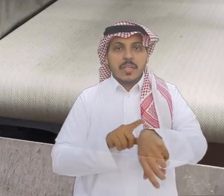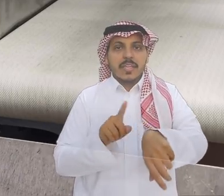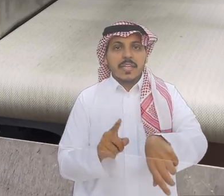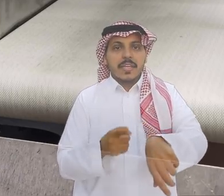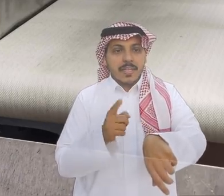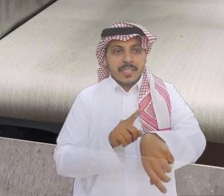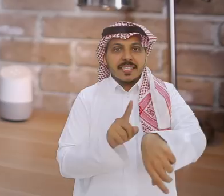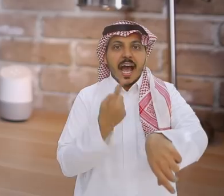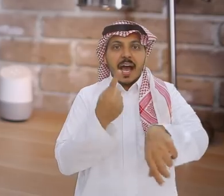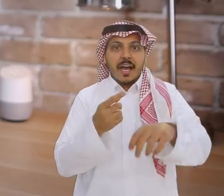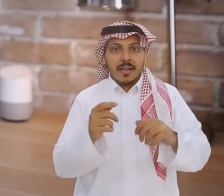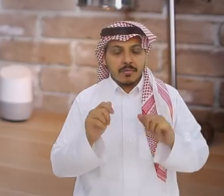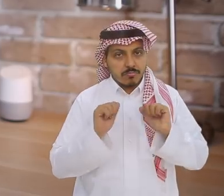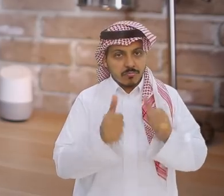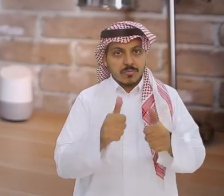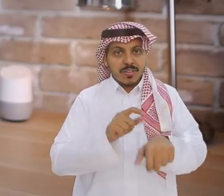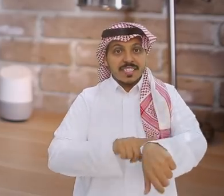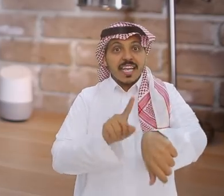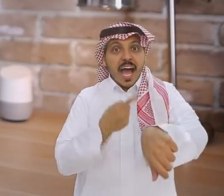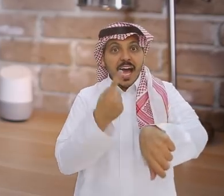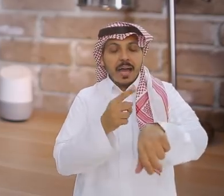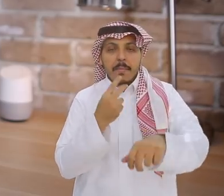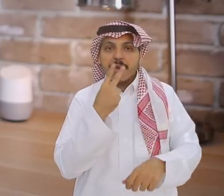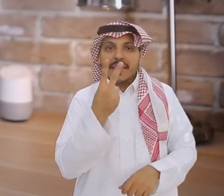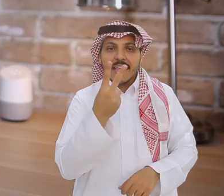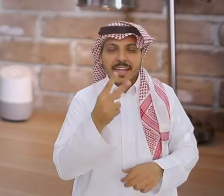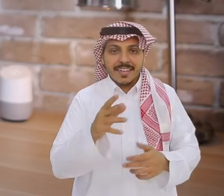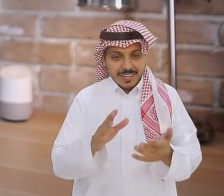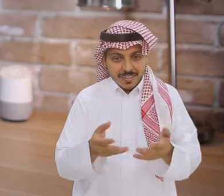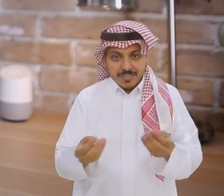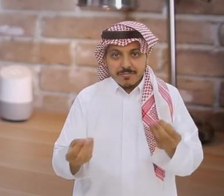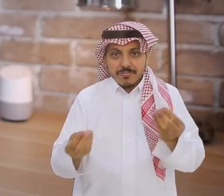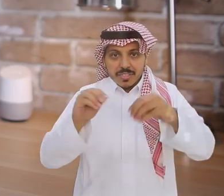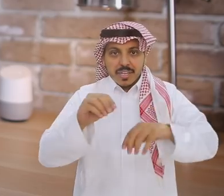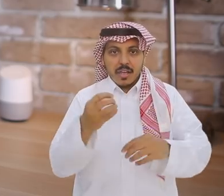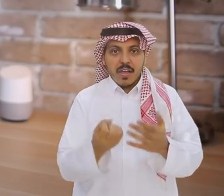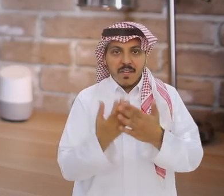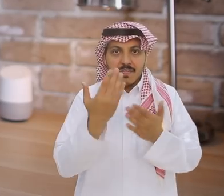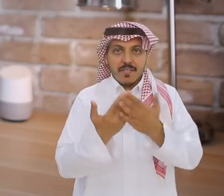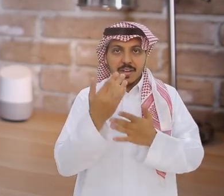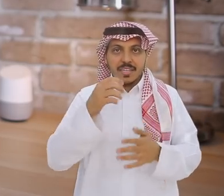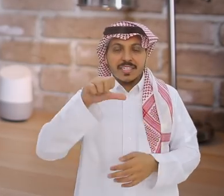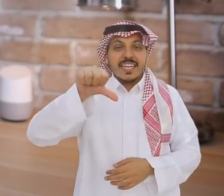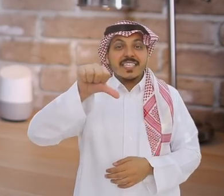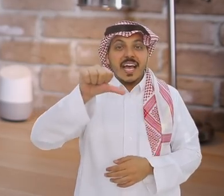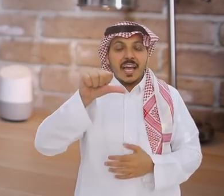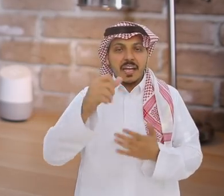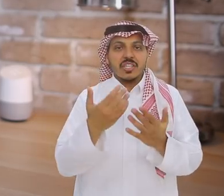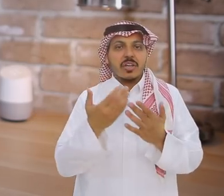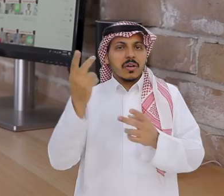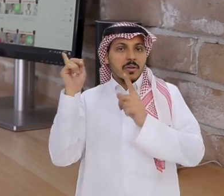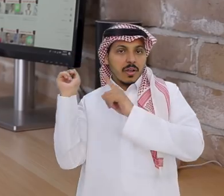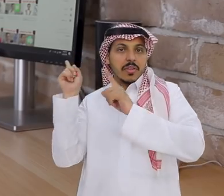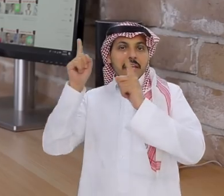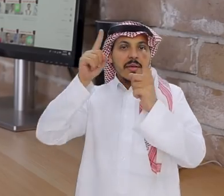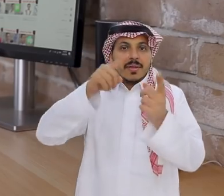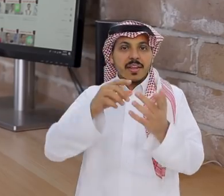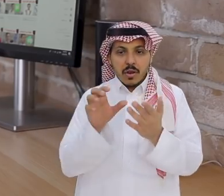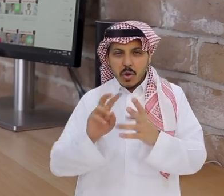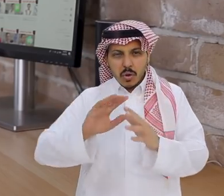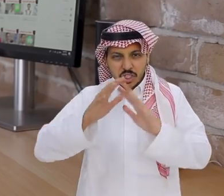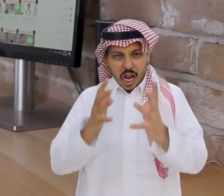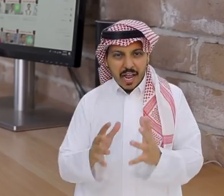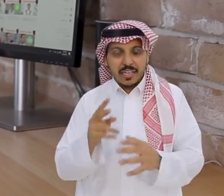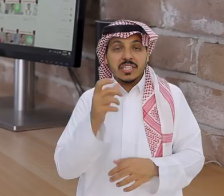لائق. فعندها تقريبا 200 جوال في الساعة تقدر تفكك، وأيضا 9 موديلات من الجوالات دايزي تعرف تفككهم من الآيفونات نفسها، والقطع